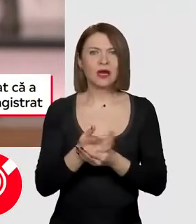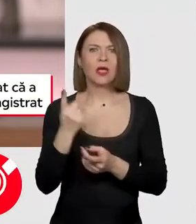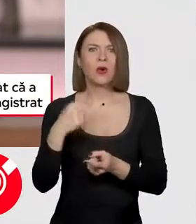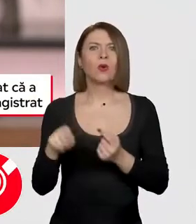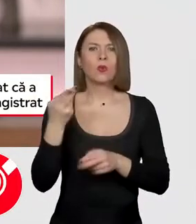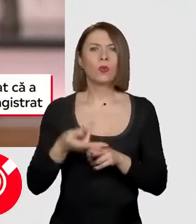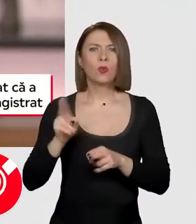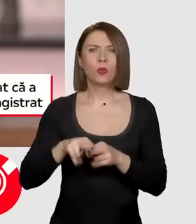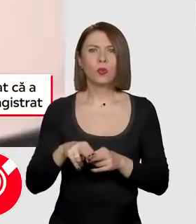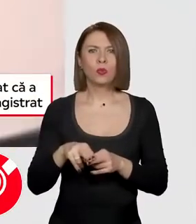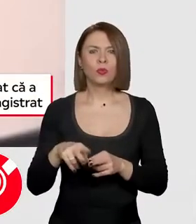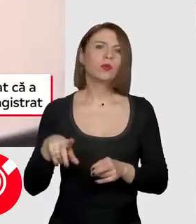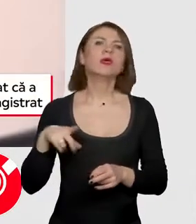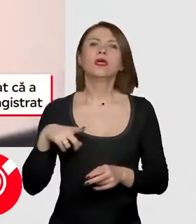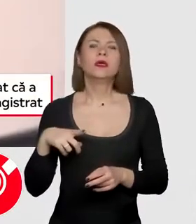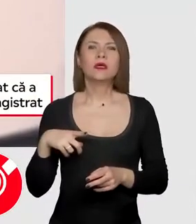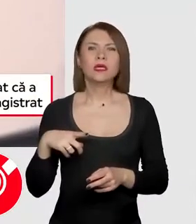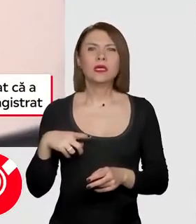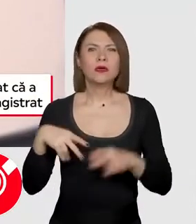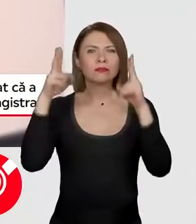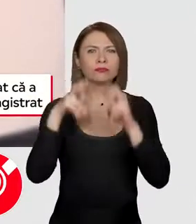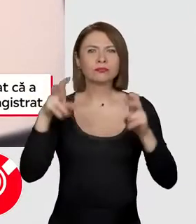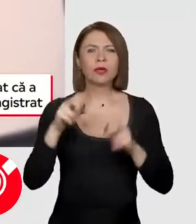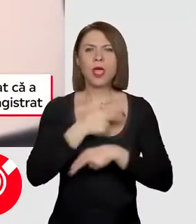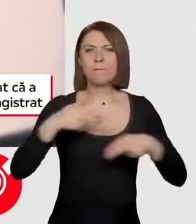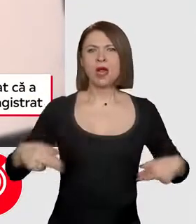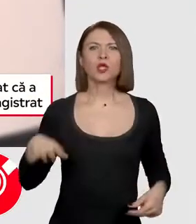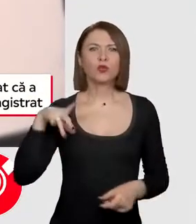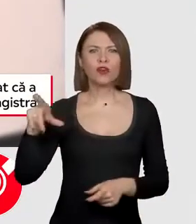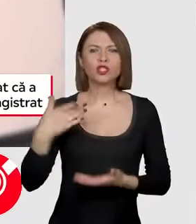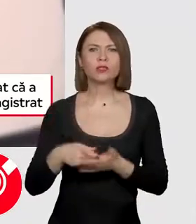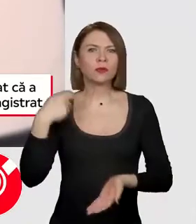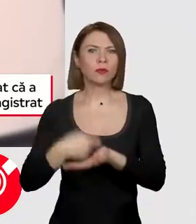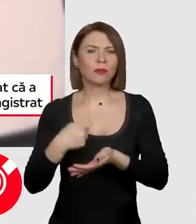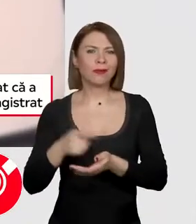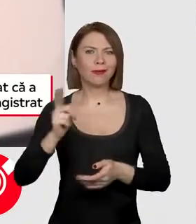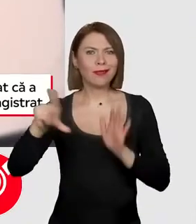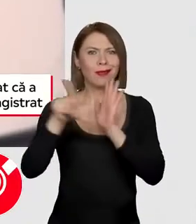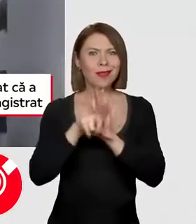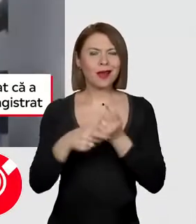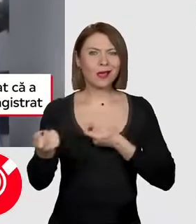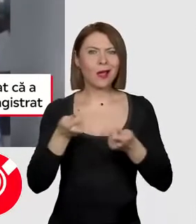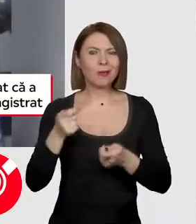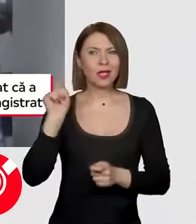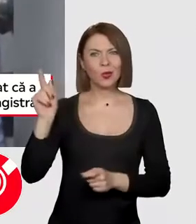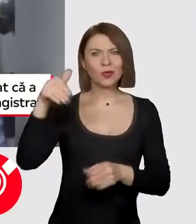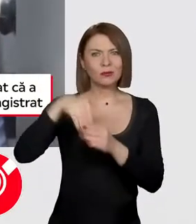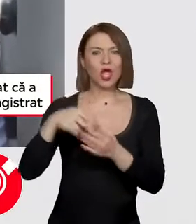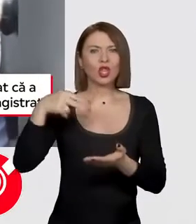Malion, de asemenea este investigat de parchetul francez pentru finanțare ilegală a campaniei lui